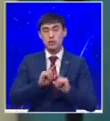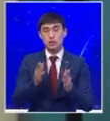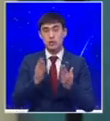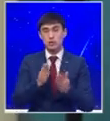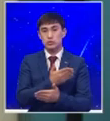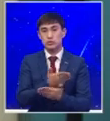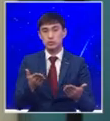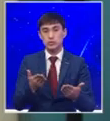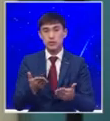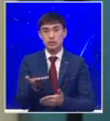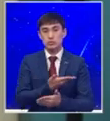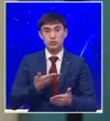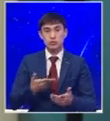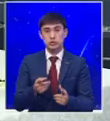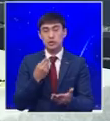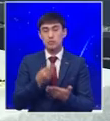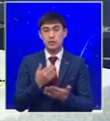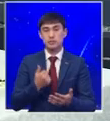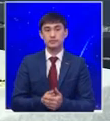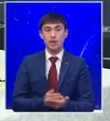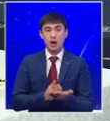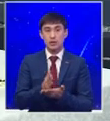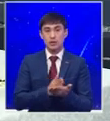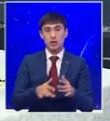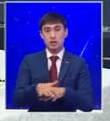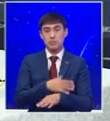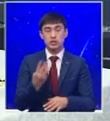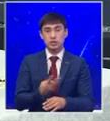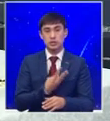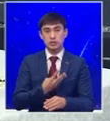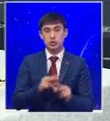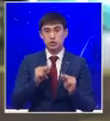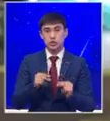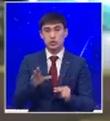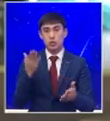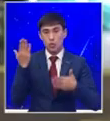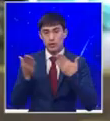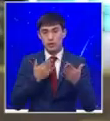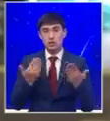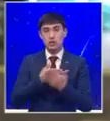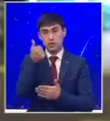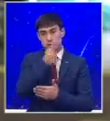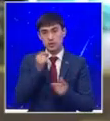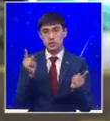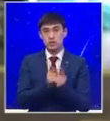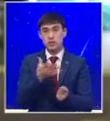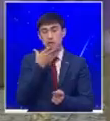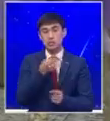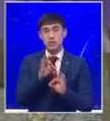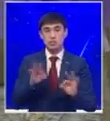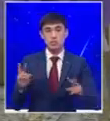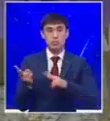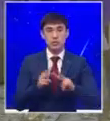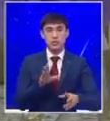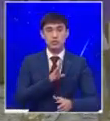ақпаталардың өзі біз үшін аса қымбат. Ардагерлер аймақ тілекшілері шынайы қуанды. Жаңа жылдық кездесу әсем ән мен көркем